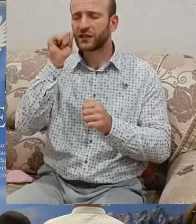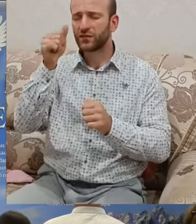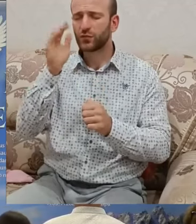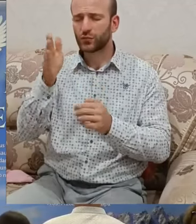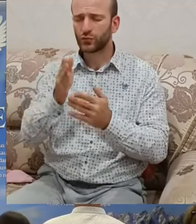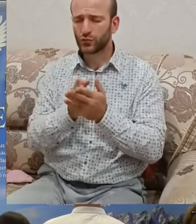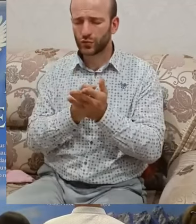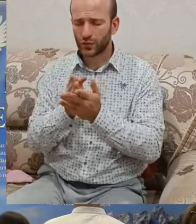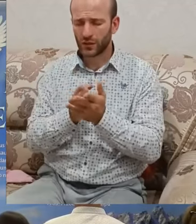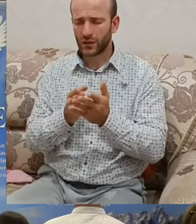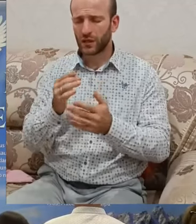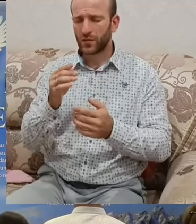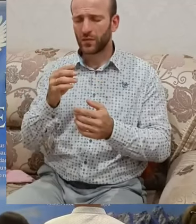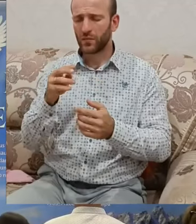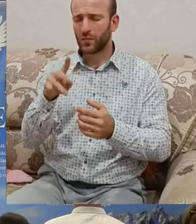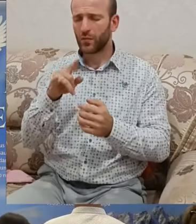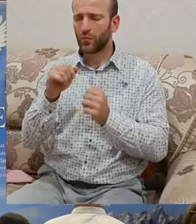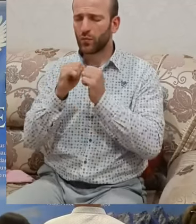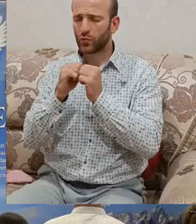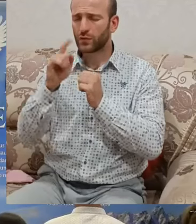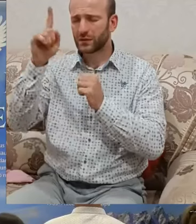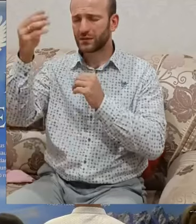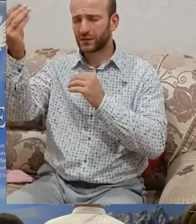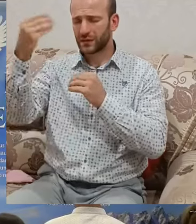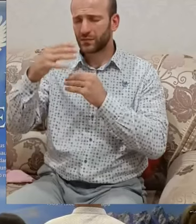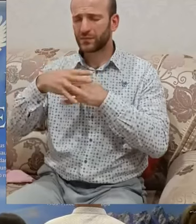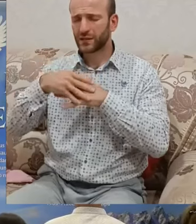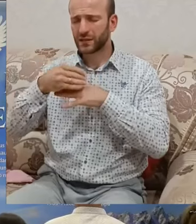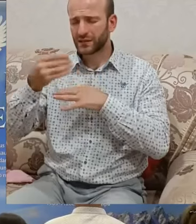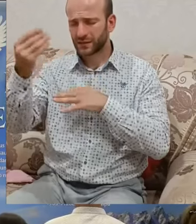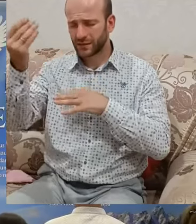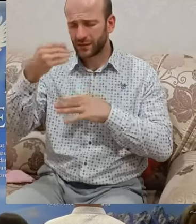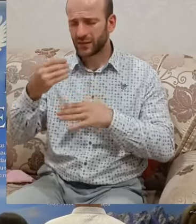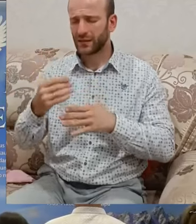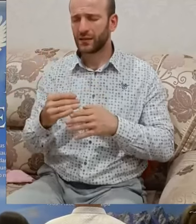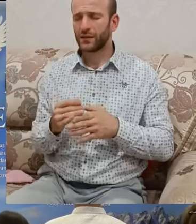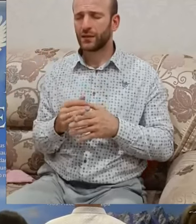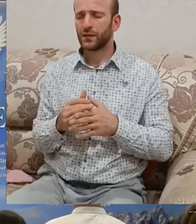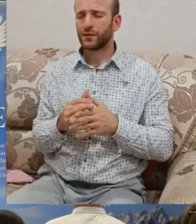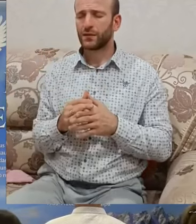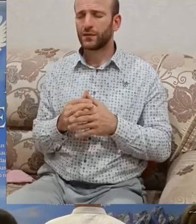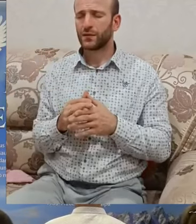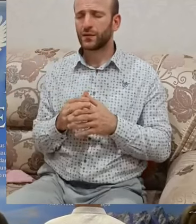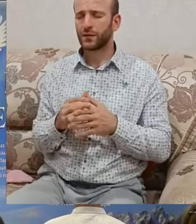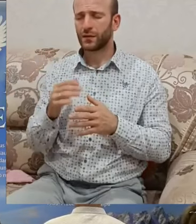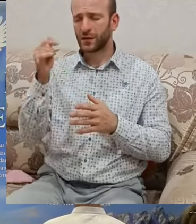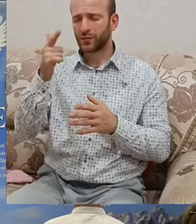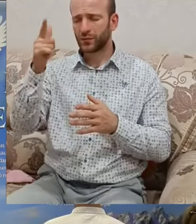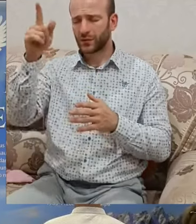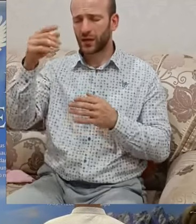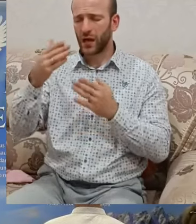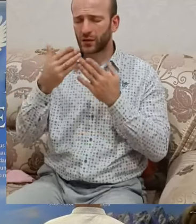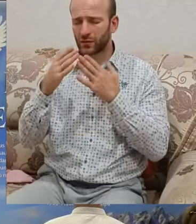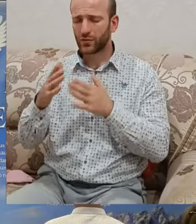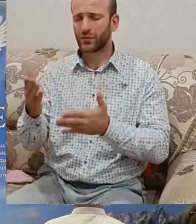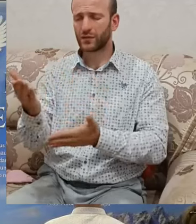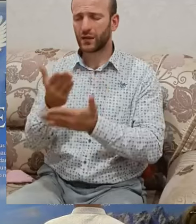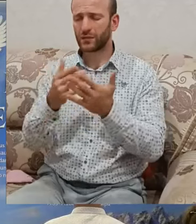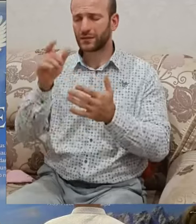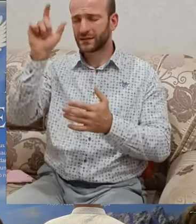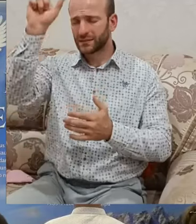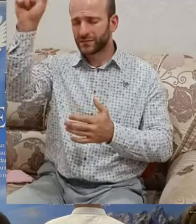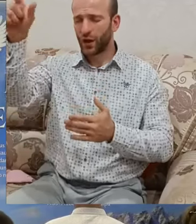prašom tavo malonės. Мы просим твоей благодати. Viešpatie, atverk mums save. Господи, открой нам себя. Per mūsų